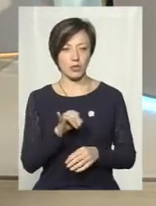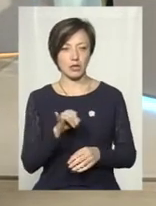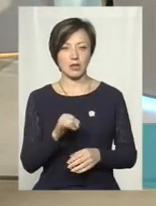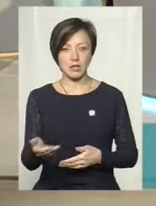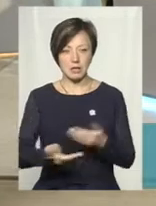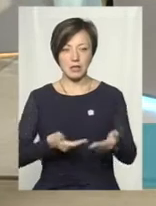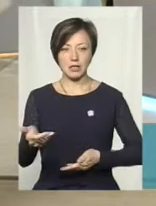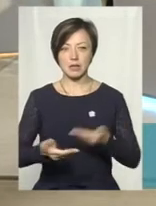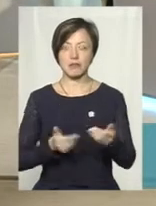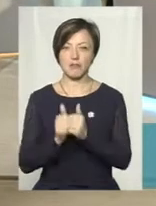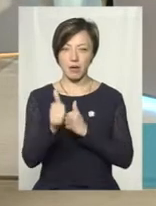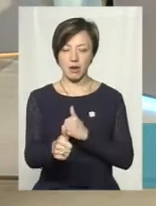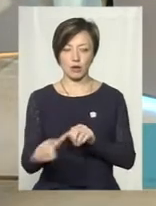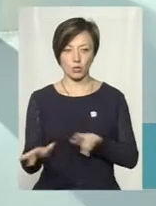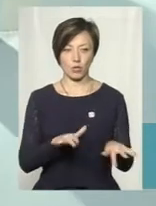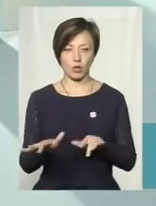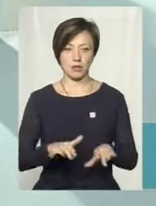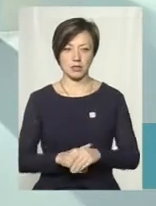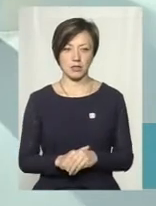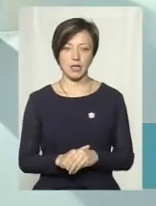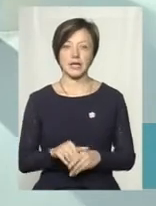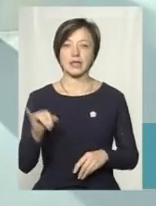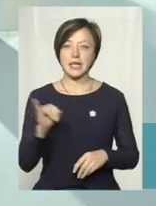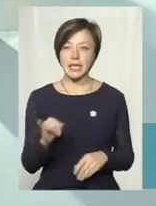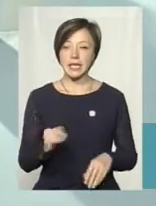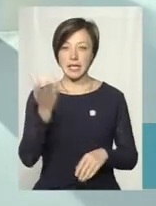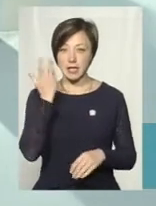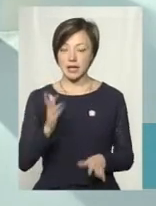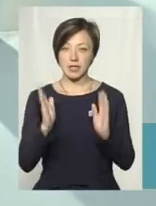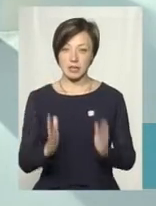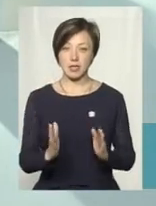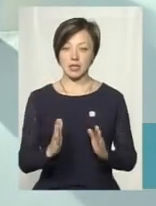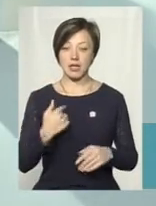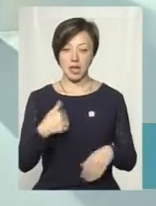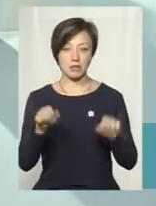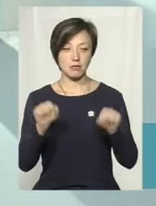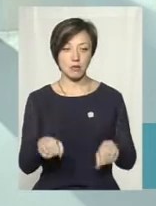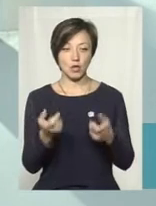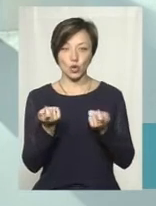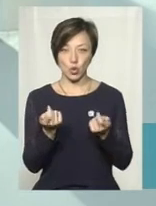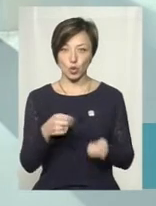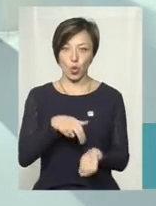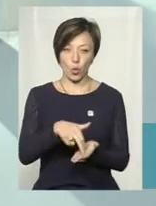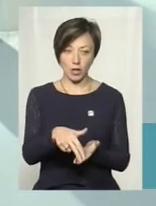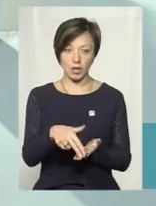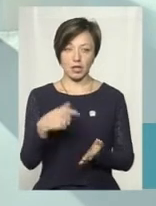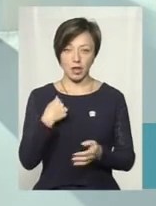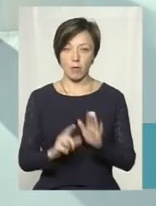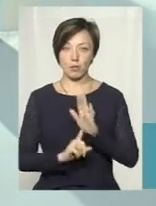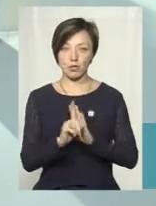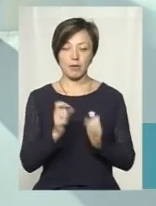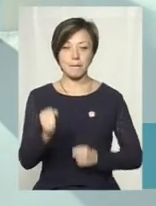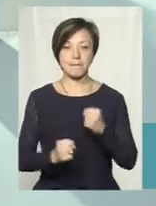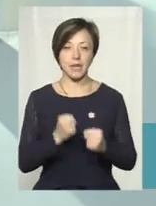і вперед рухатись. І як тільки зміг трошки ходити, я вже навіть почав